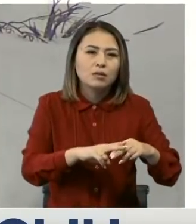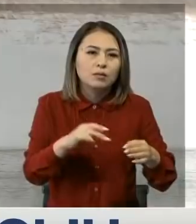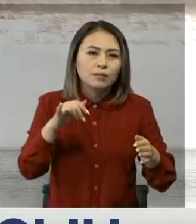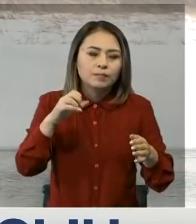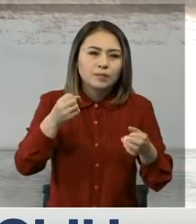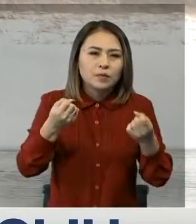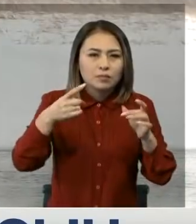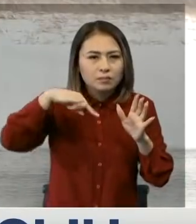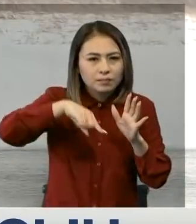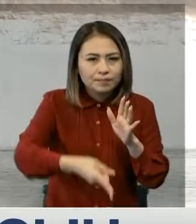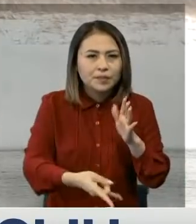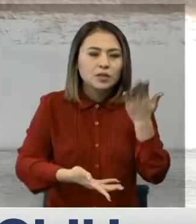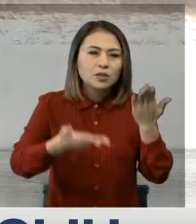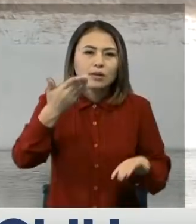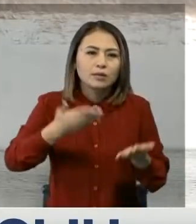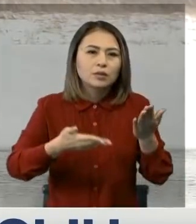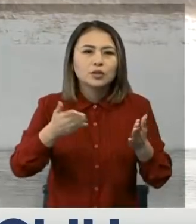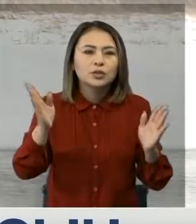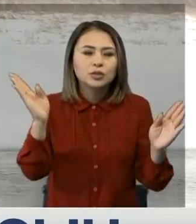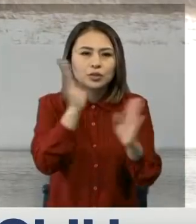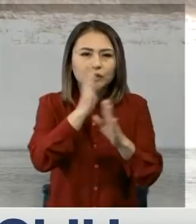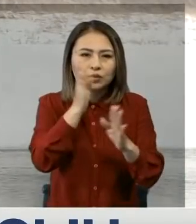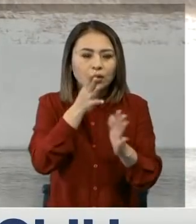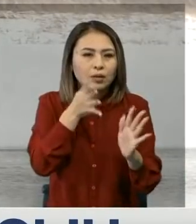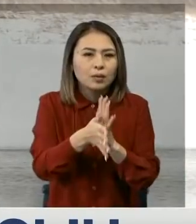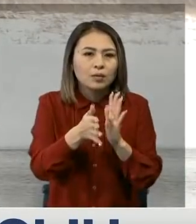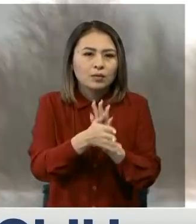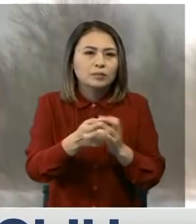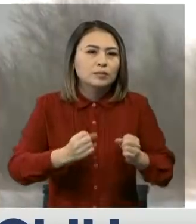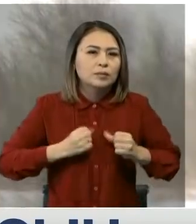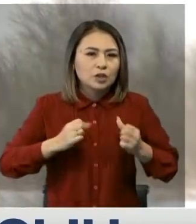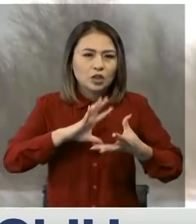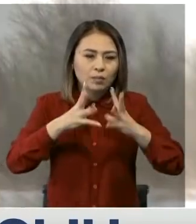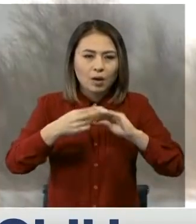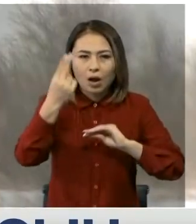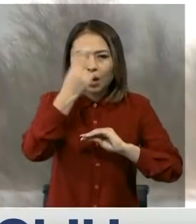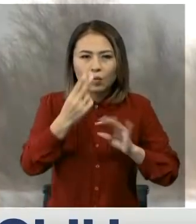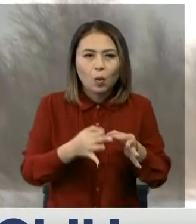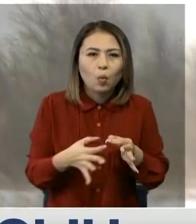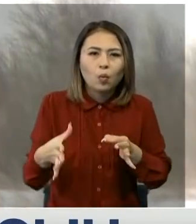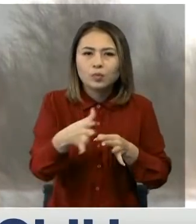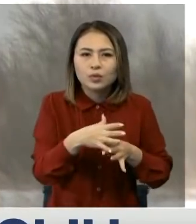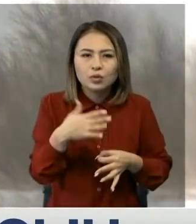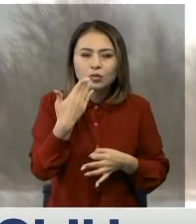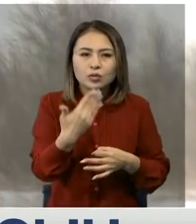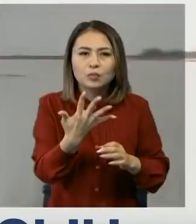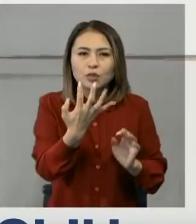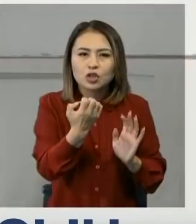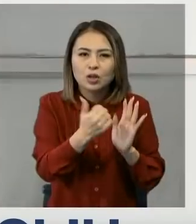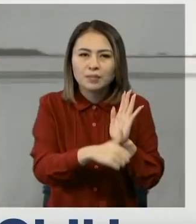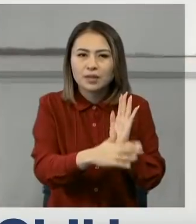арқылы мұзды жару, немесе жел арқылы ауа жіберу тәсілдері қолданылады. Жалпы Ақмола облысында